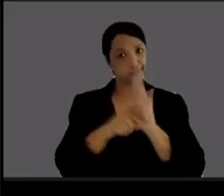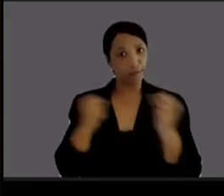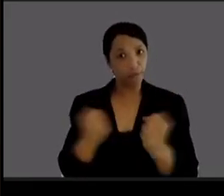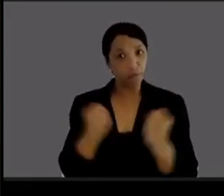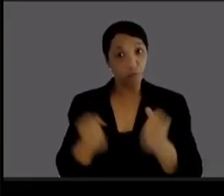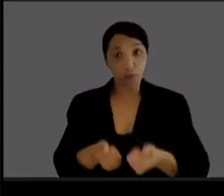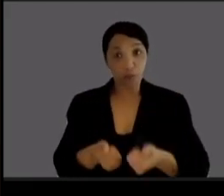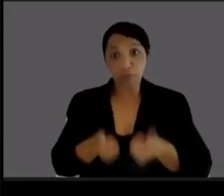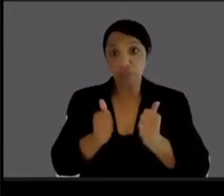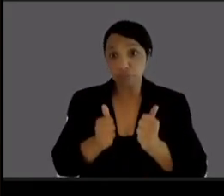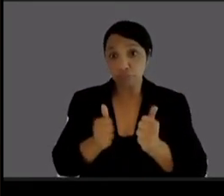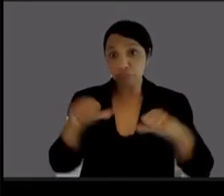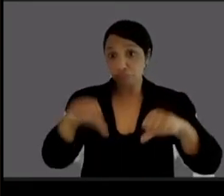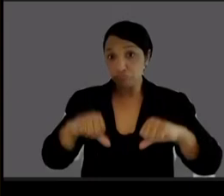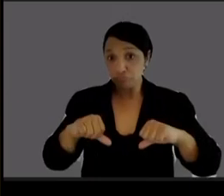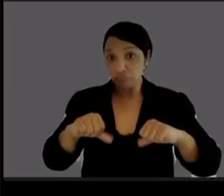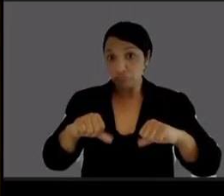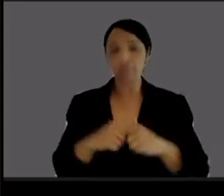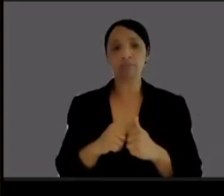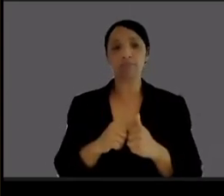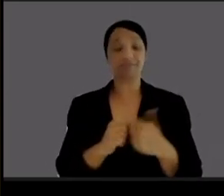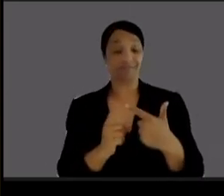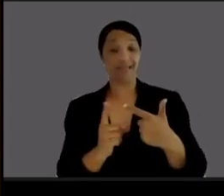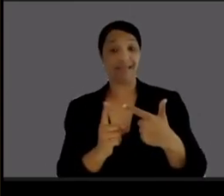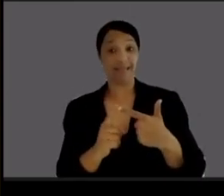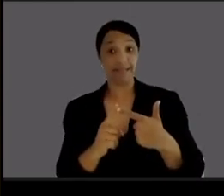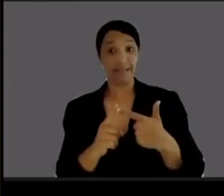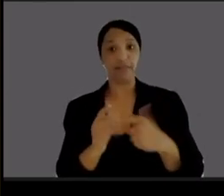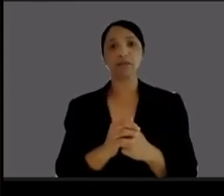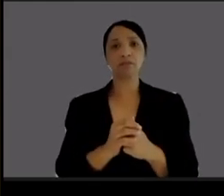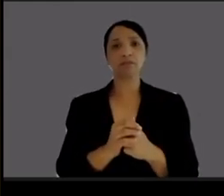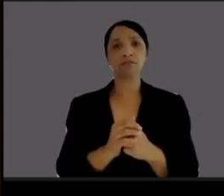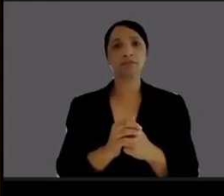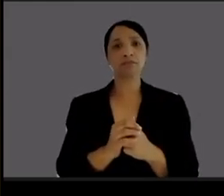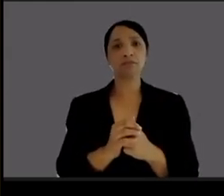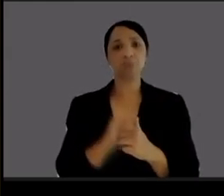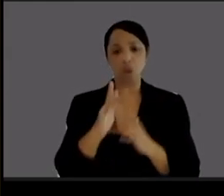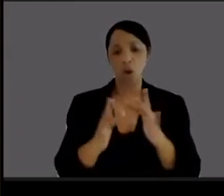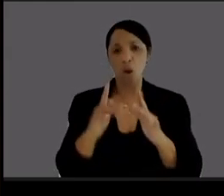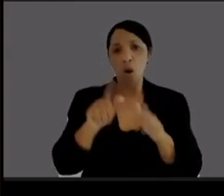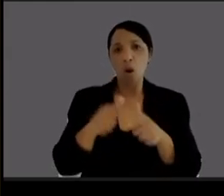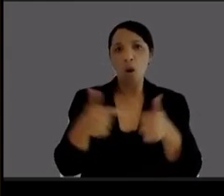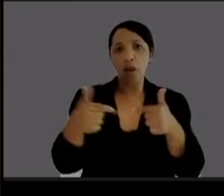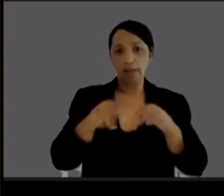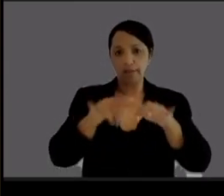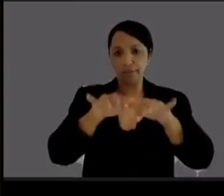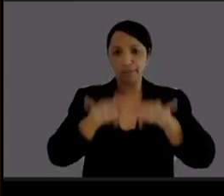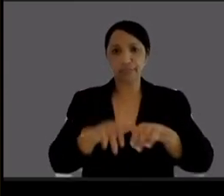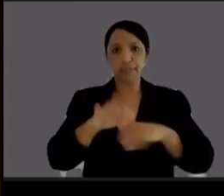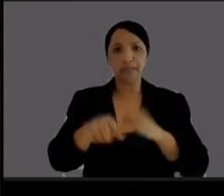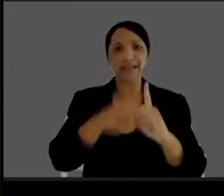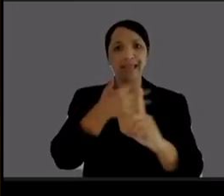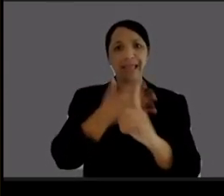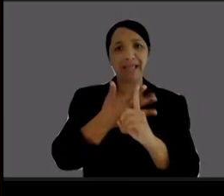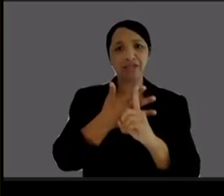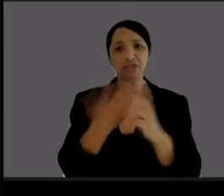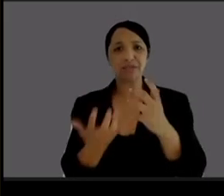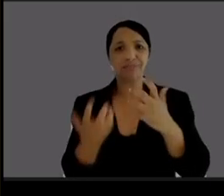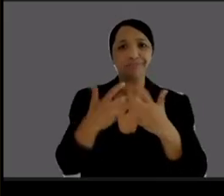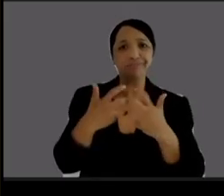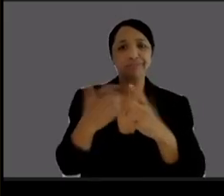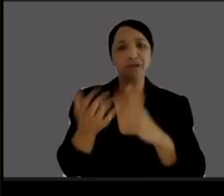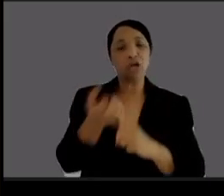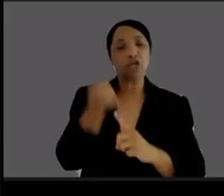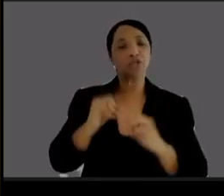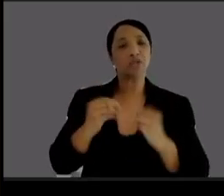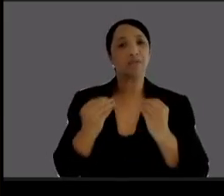この目的というのは達成しているんでしょうかえインターネットとというのはこのsdgsを達成する上にどの